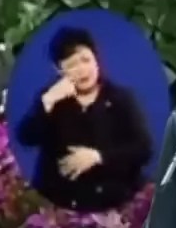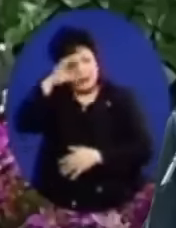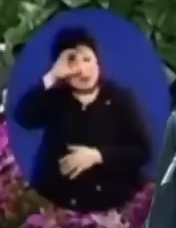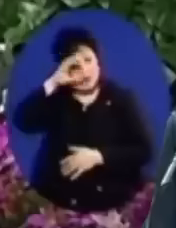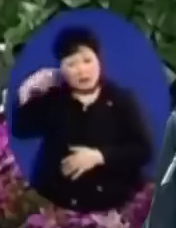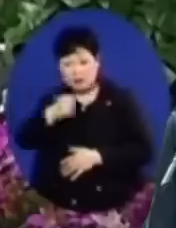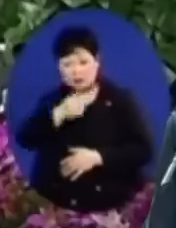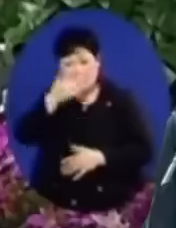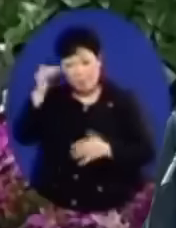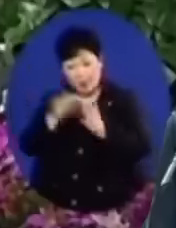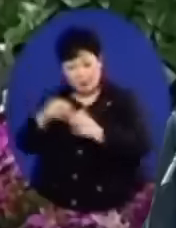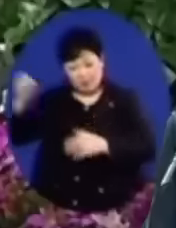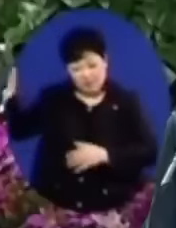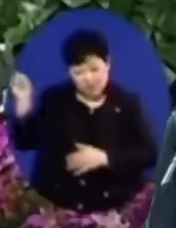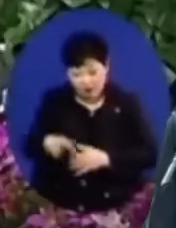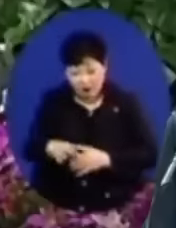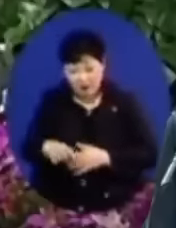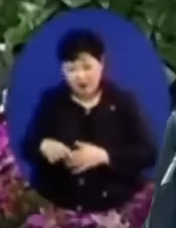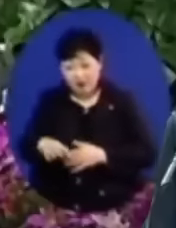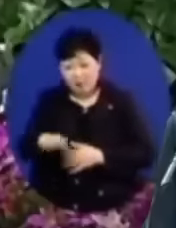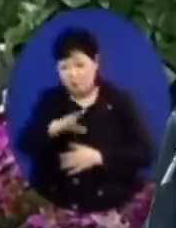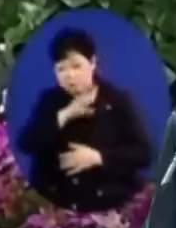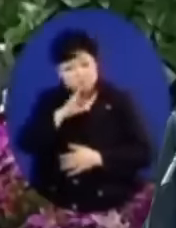같다. 그런데